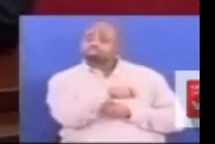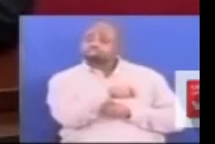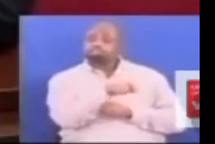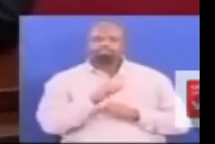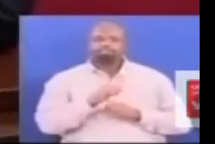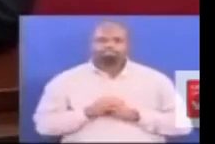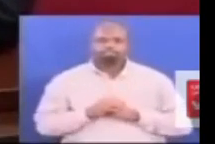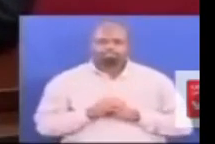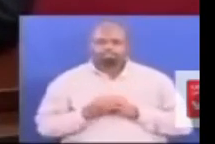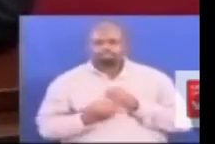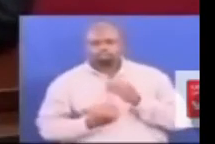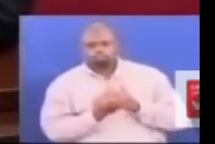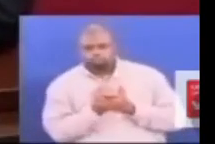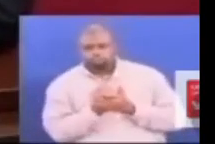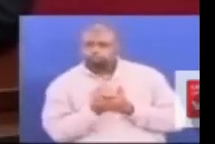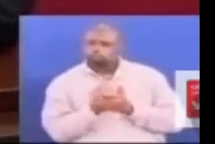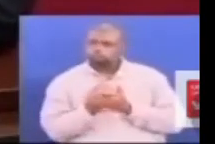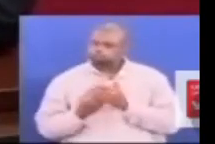Yako matukio